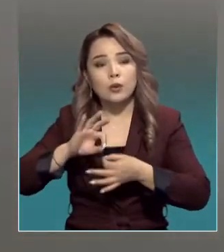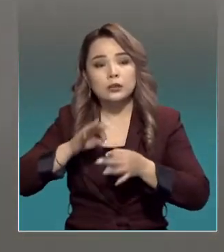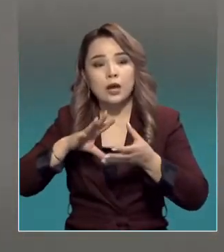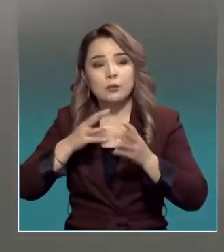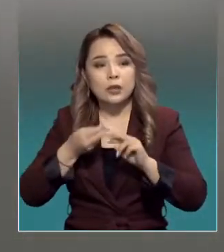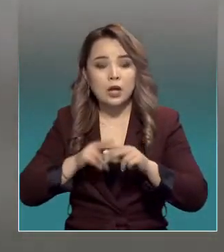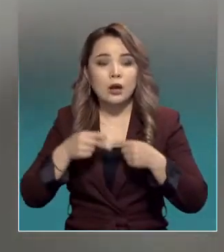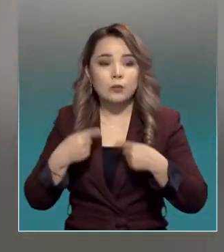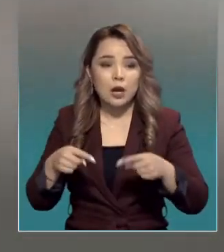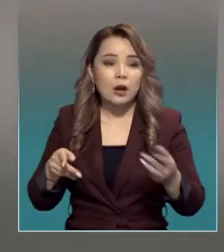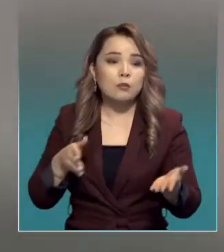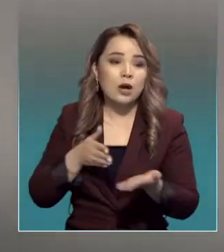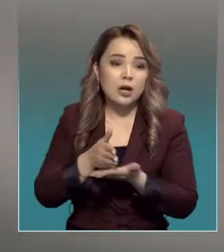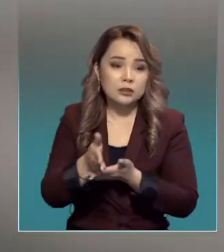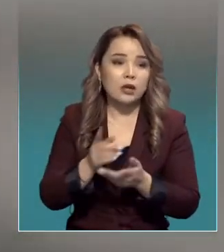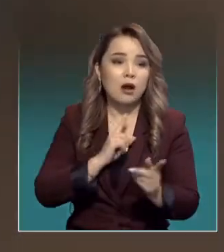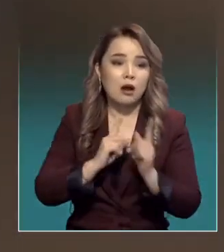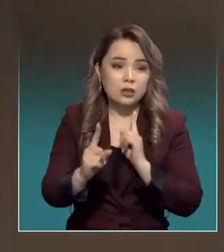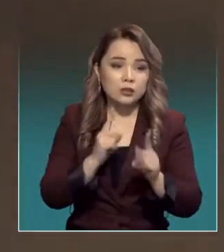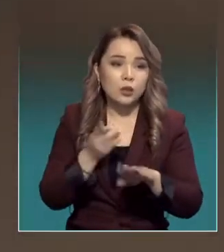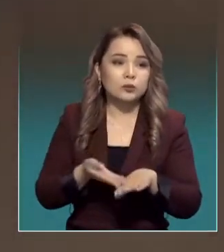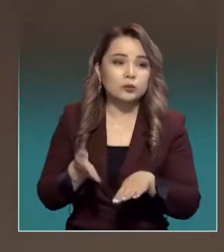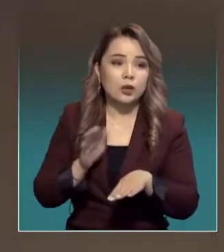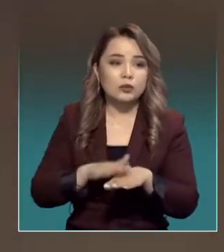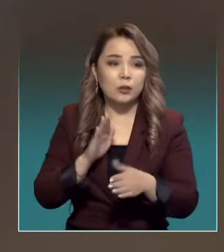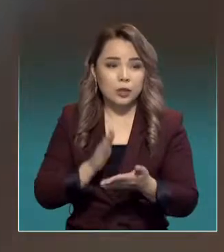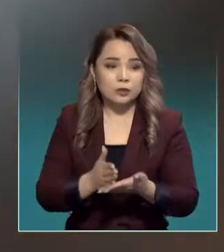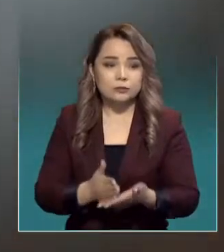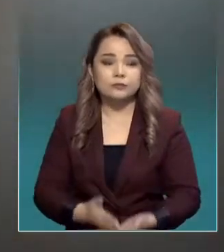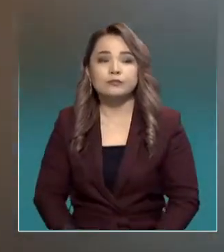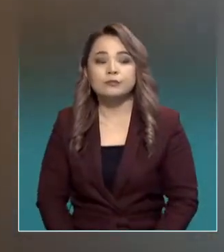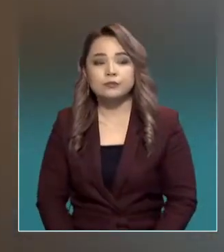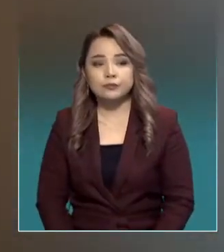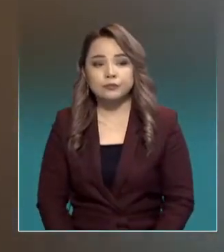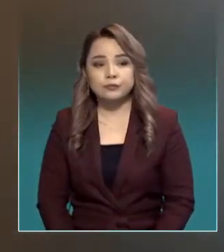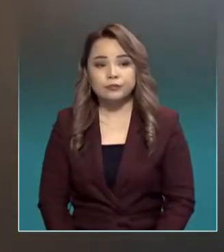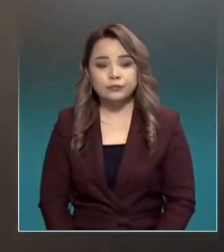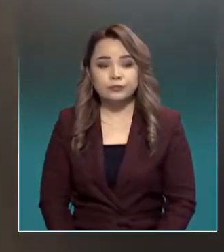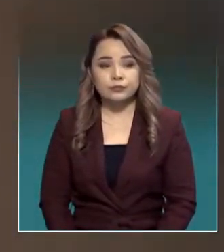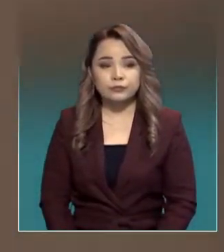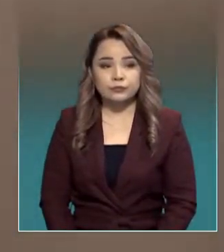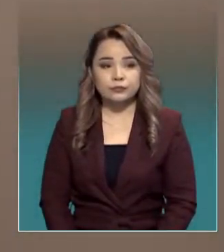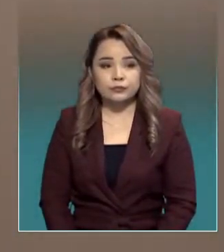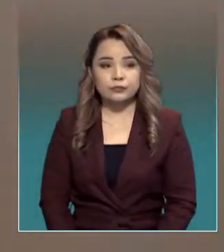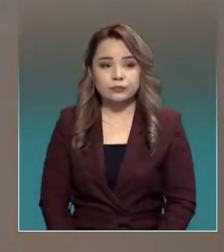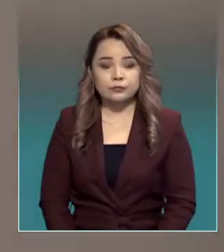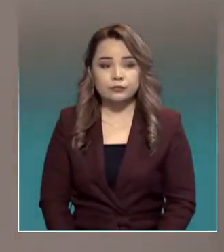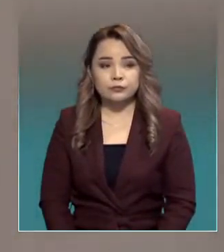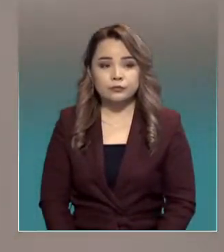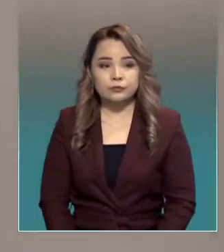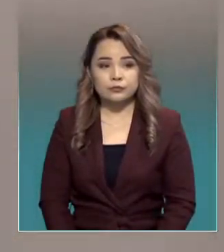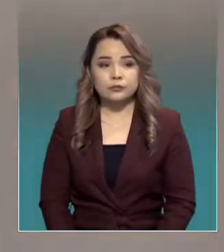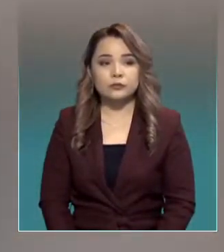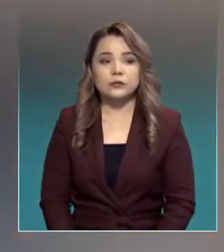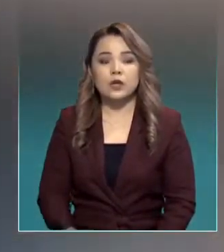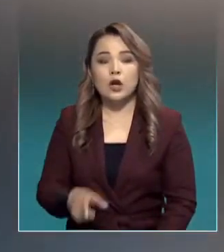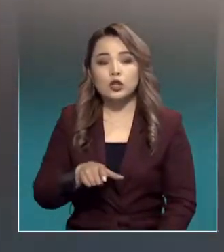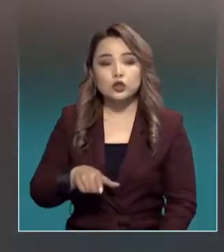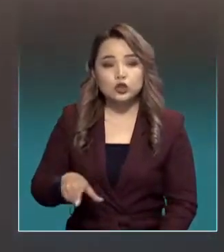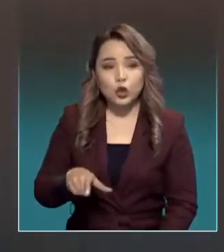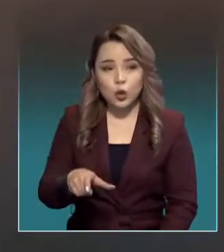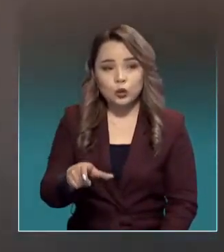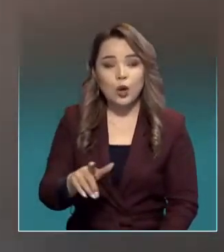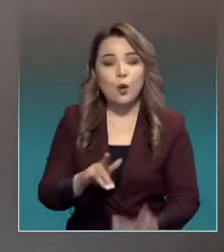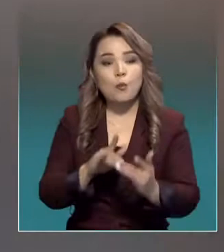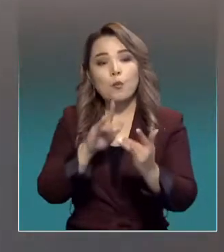өзге де бағыттарға қатынас қиындады. Жүктер мына ғана босты кесіліп жатыр. Қараторғай, сарторғайдың